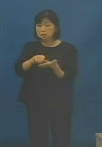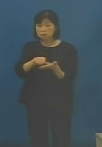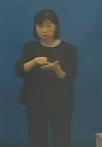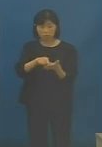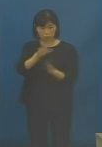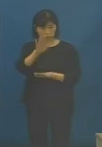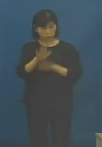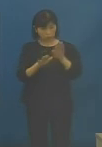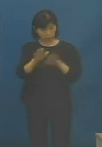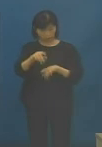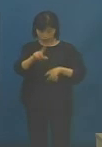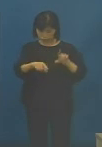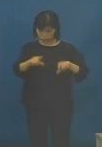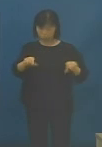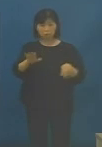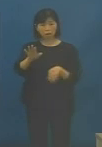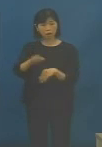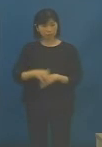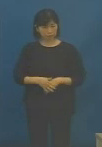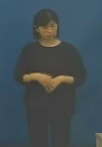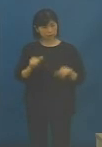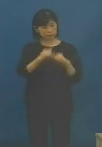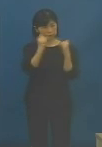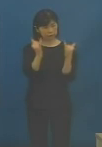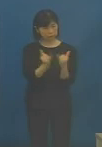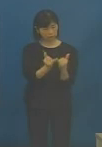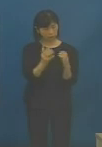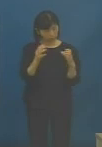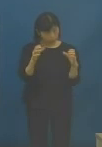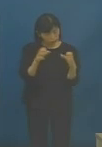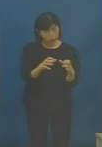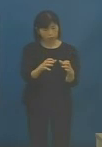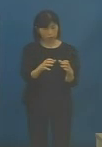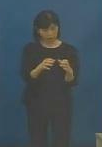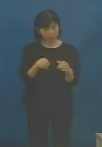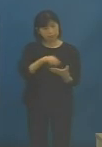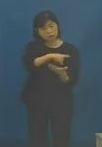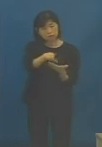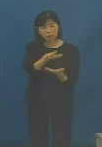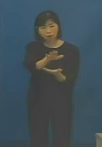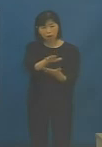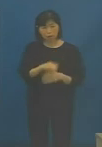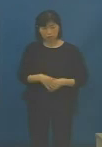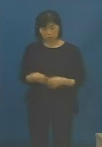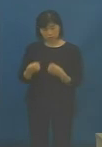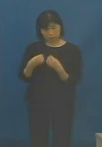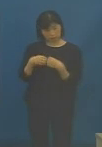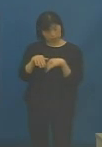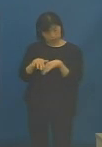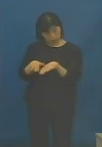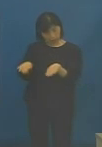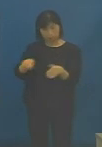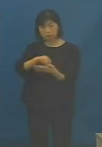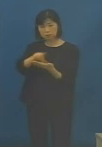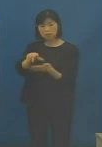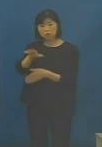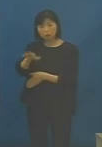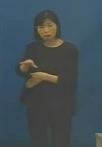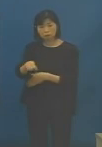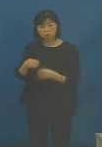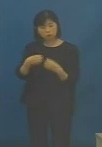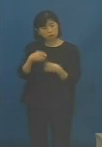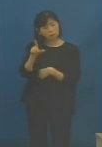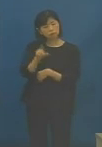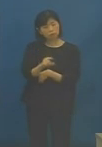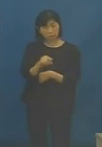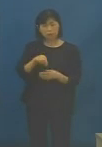ので、人口が集中している地域もあれば、感染がやたら広がっている地域もあればそうでない地域、それ